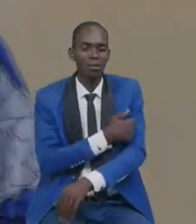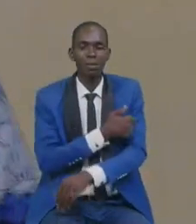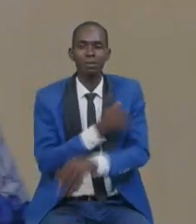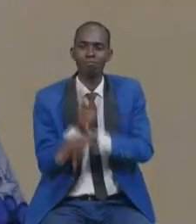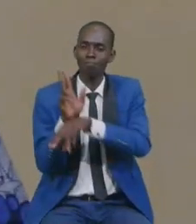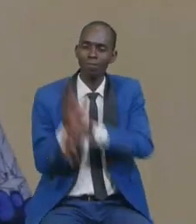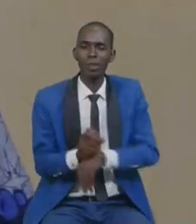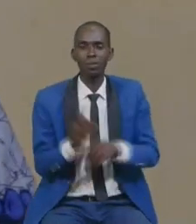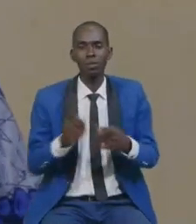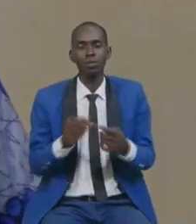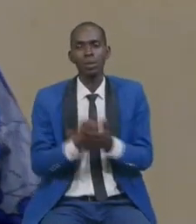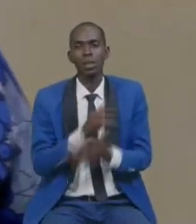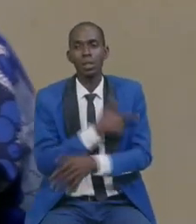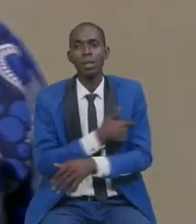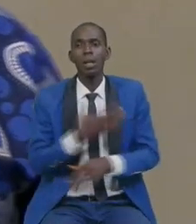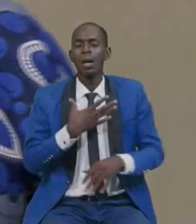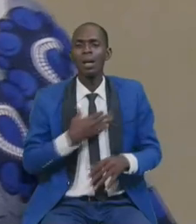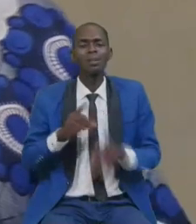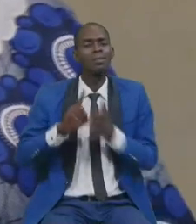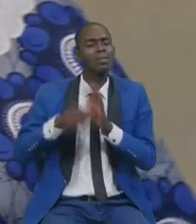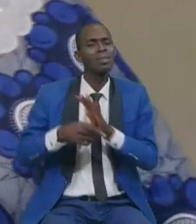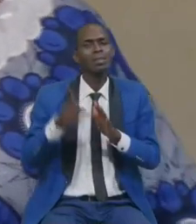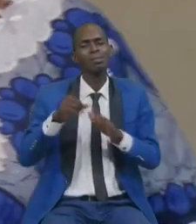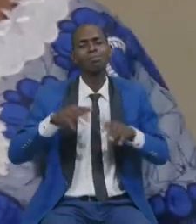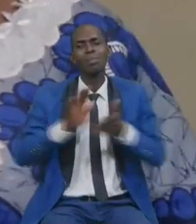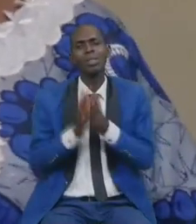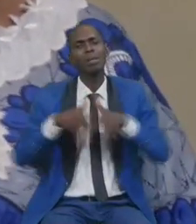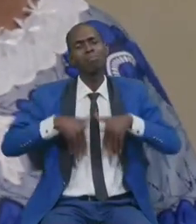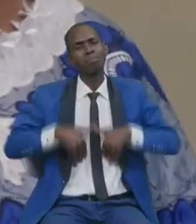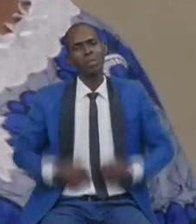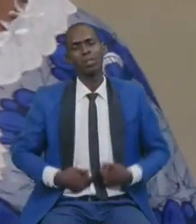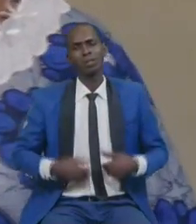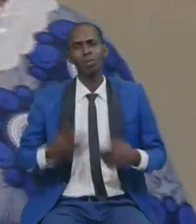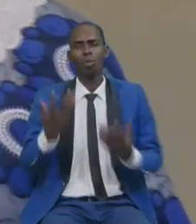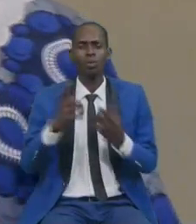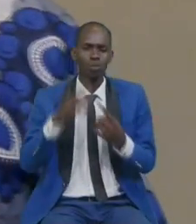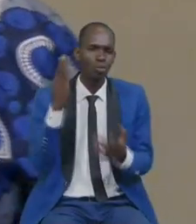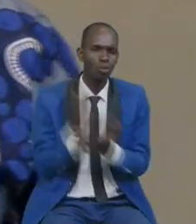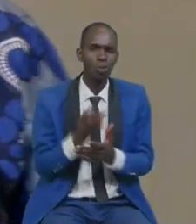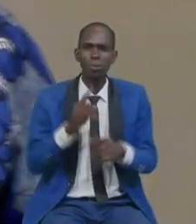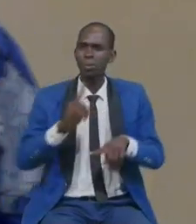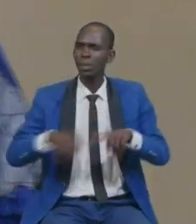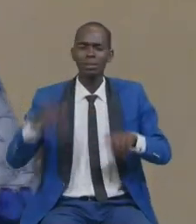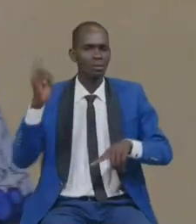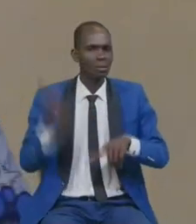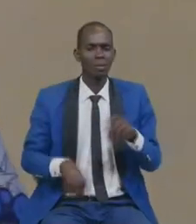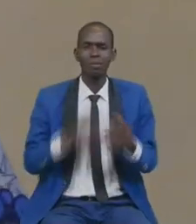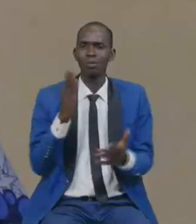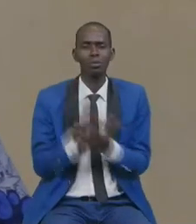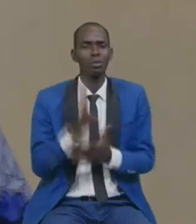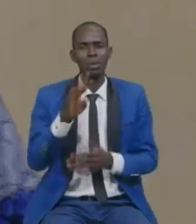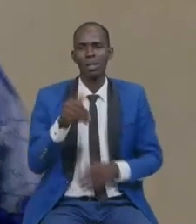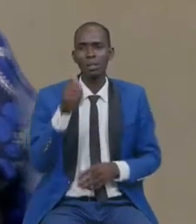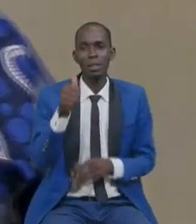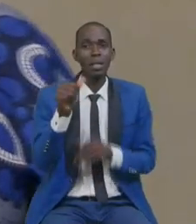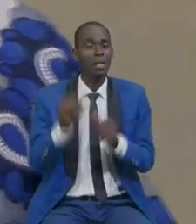livré à la drogue. J'étais fatigué, maman m'a donné. Je pensais que je pouvais m'en passer de moi-même. Je n'ai pas pu. Chaque année,